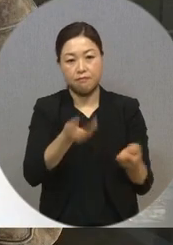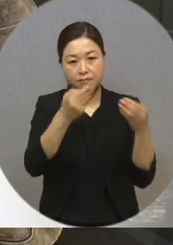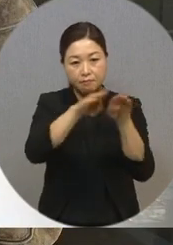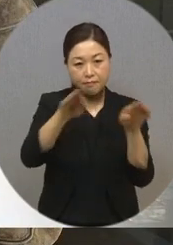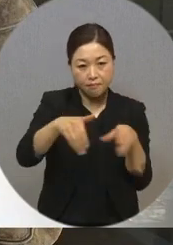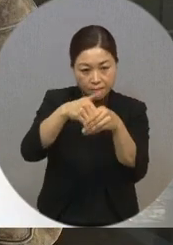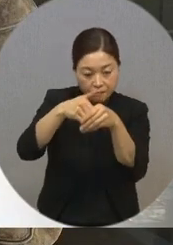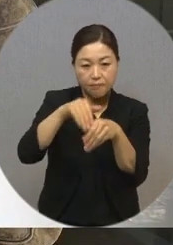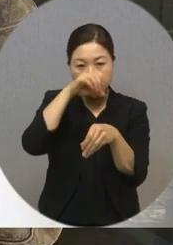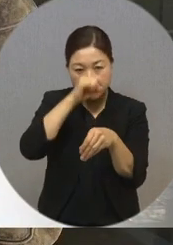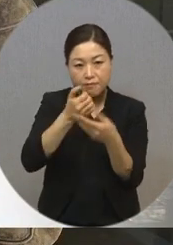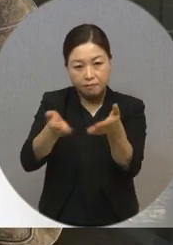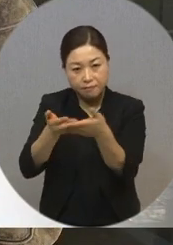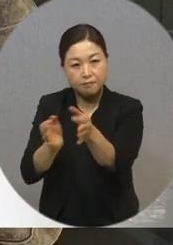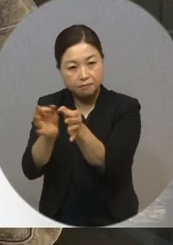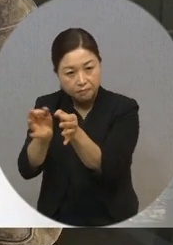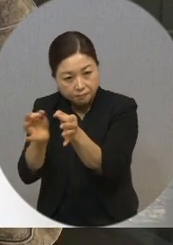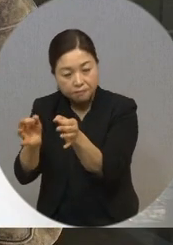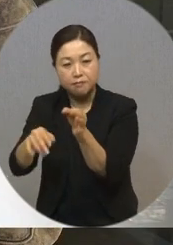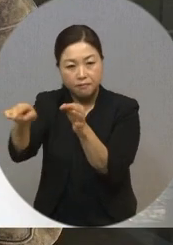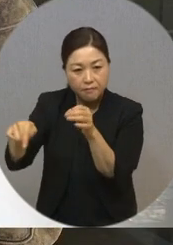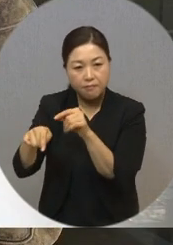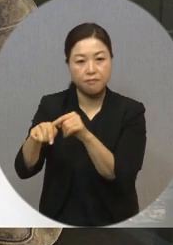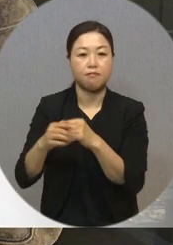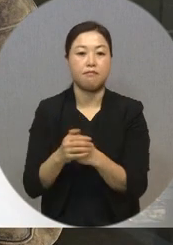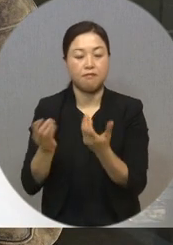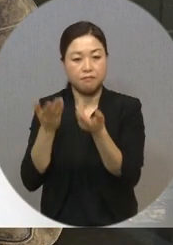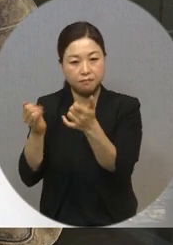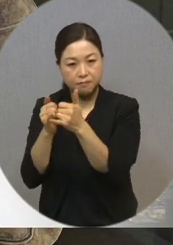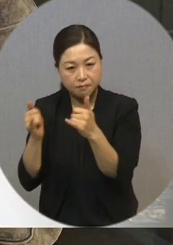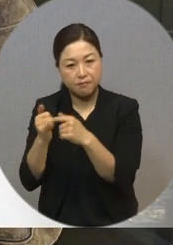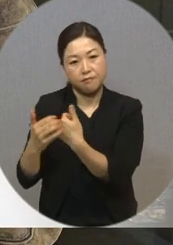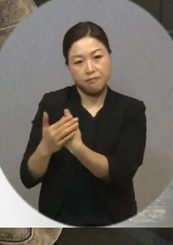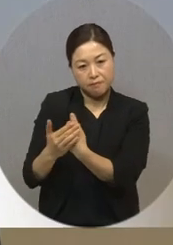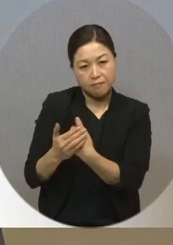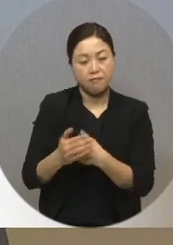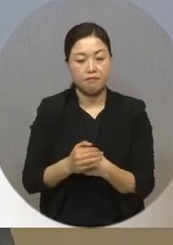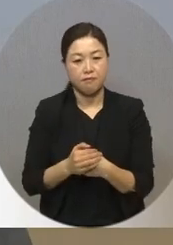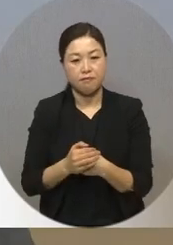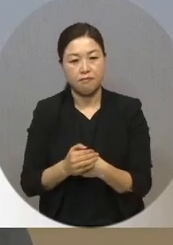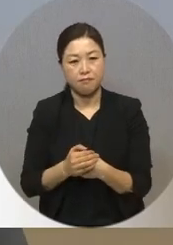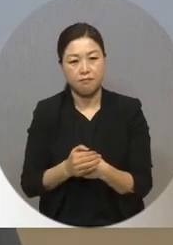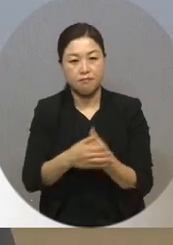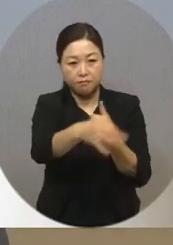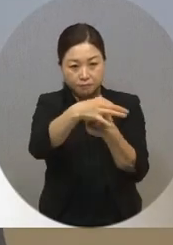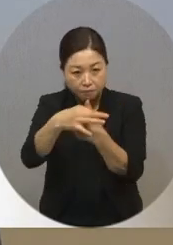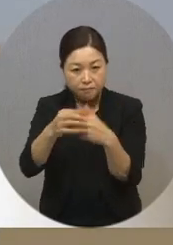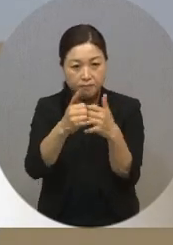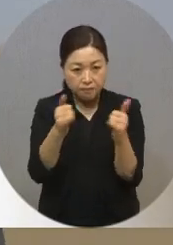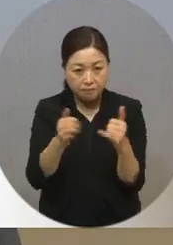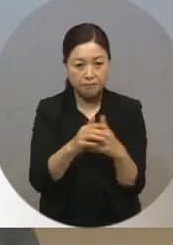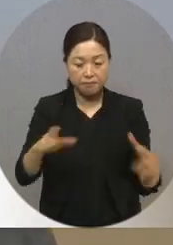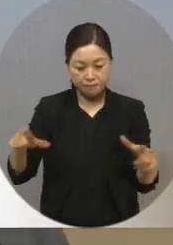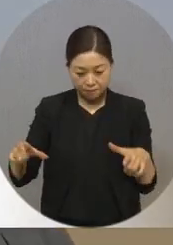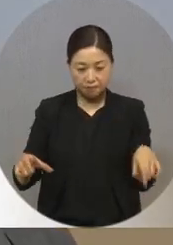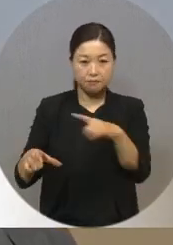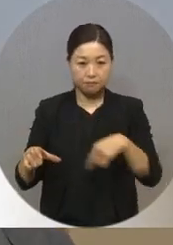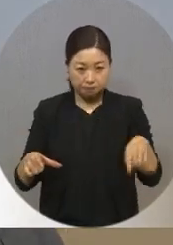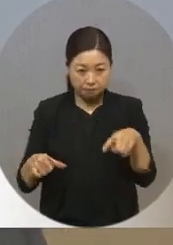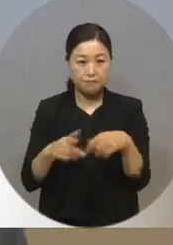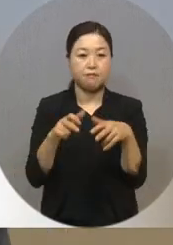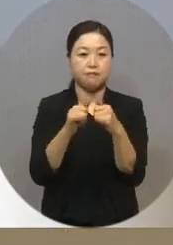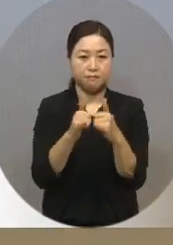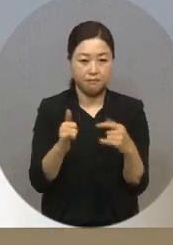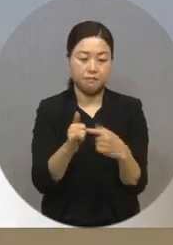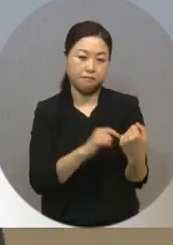좋은 나눔 가게들의 소소한 나눔 봉사자들의 손길 후원자들의 마음이 지역의 장애인에게 힘이